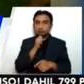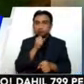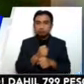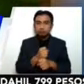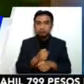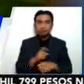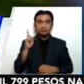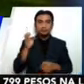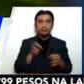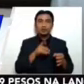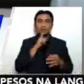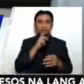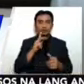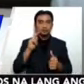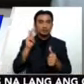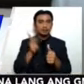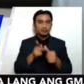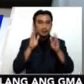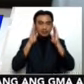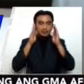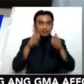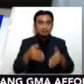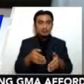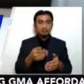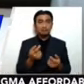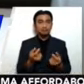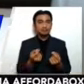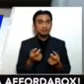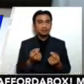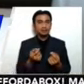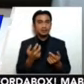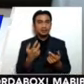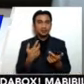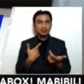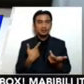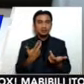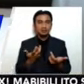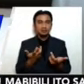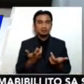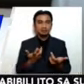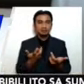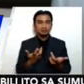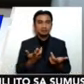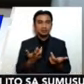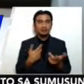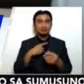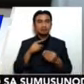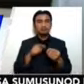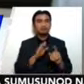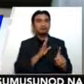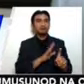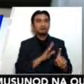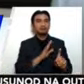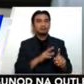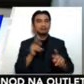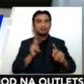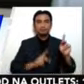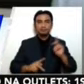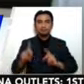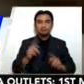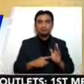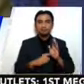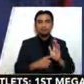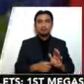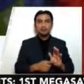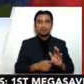ma-preserve para ma optimize two peak performance si Mr to the